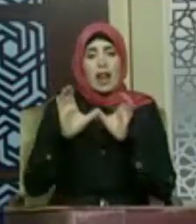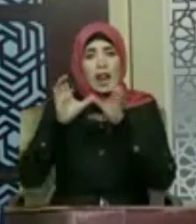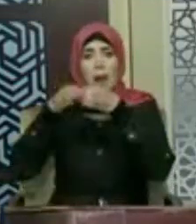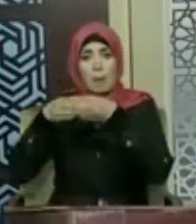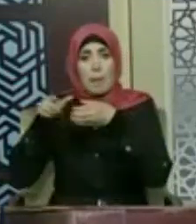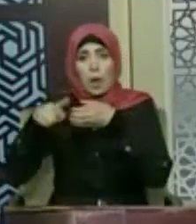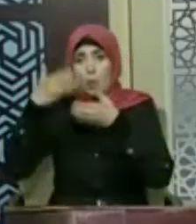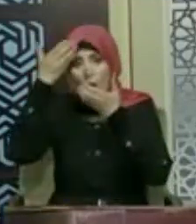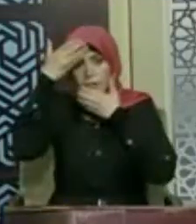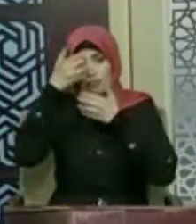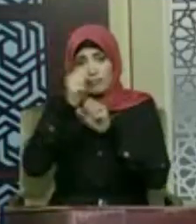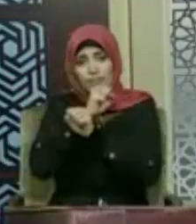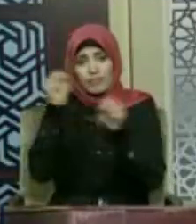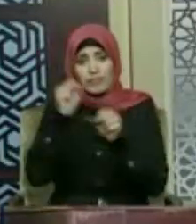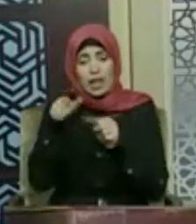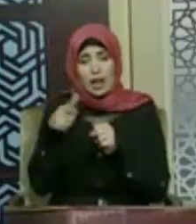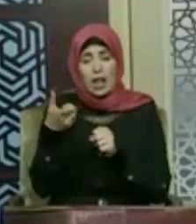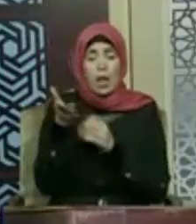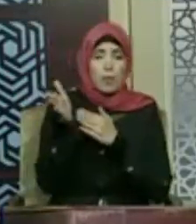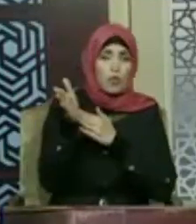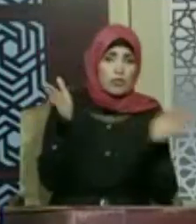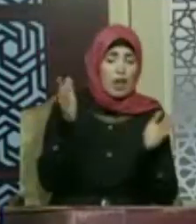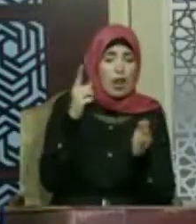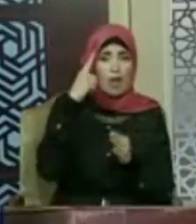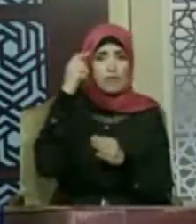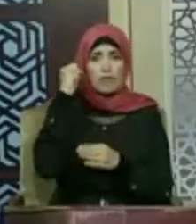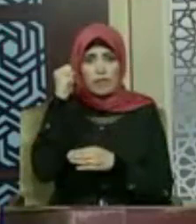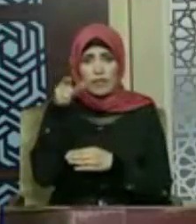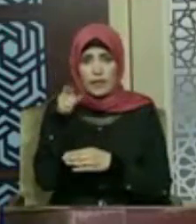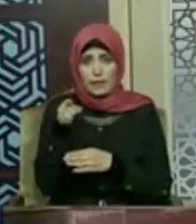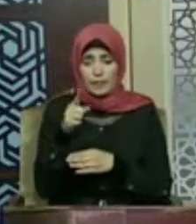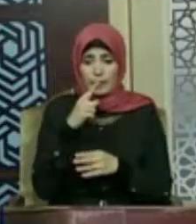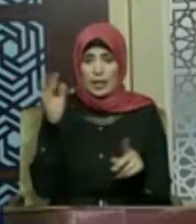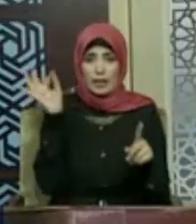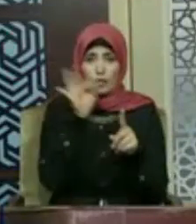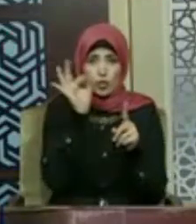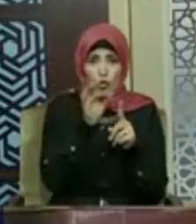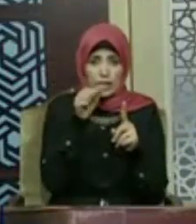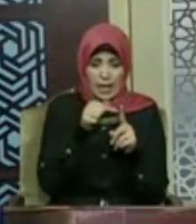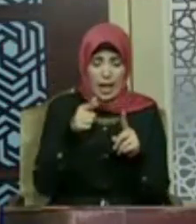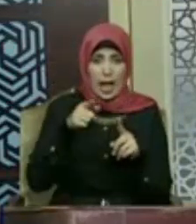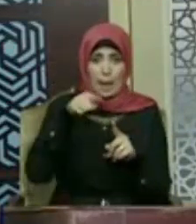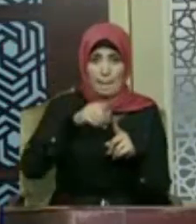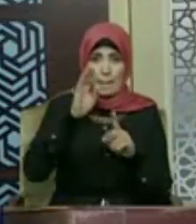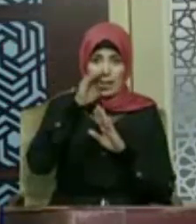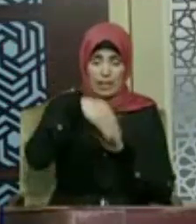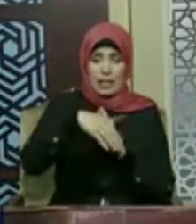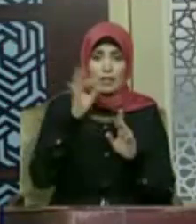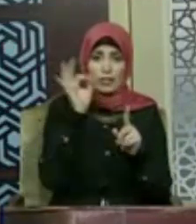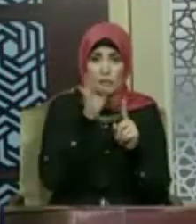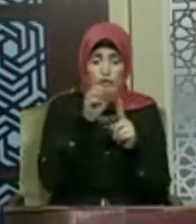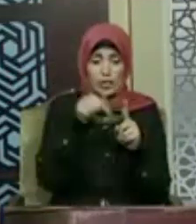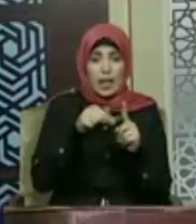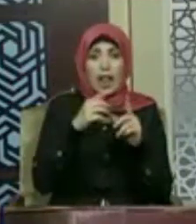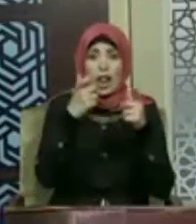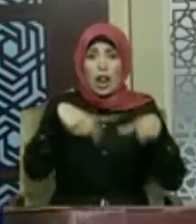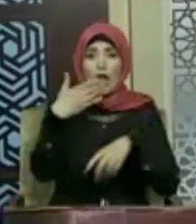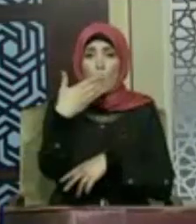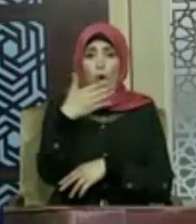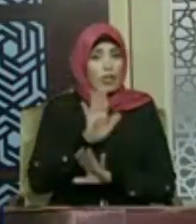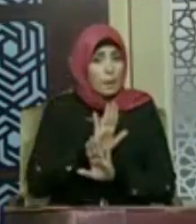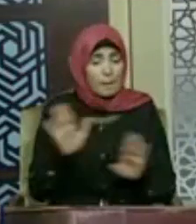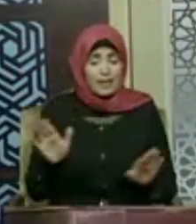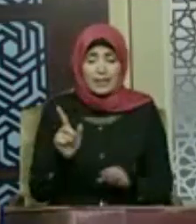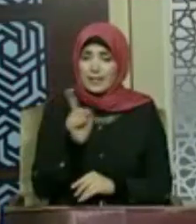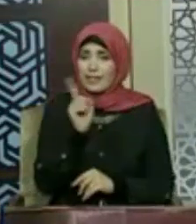تسئ إلى الأوطان فقط، وإنما شوهت الوجه النقي